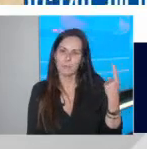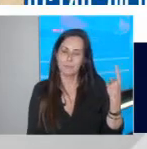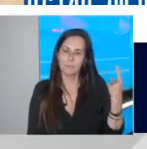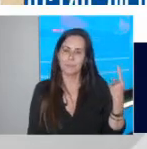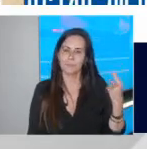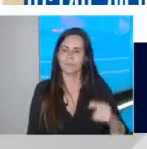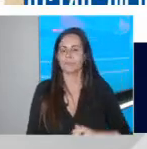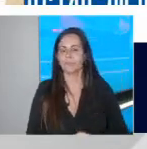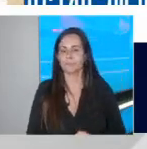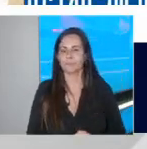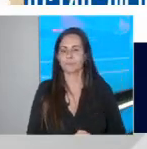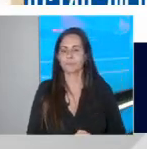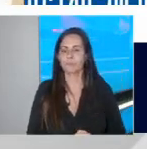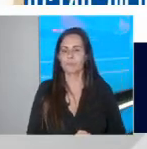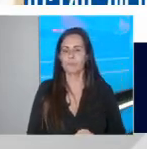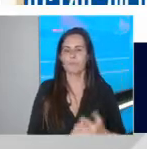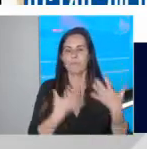באופן יזום